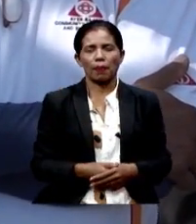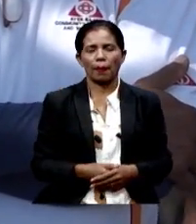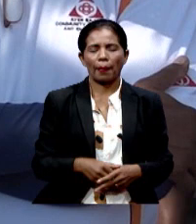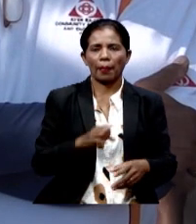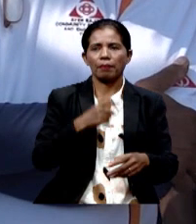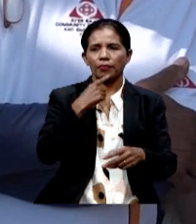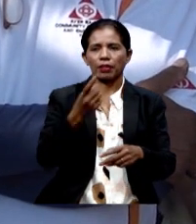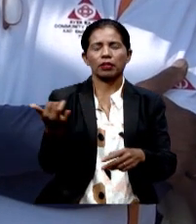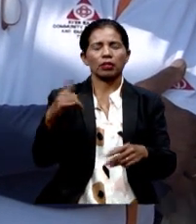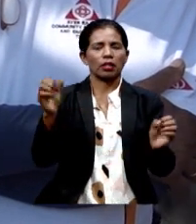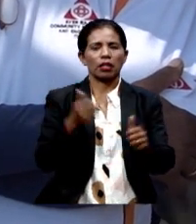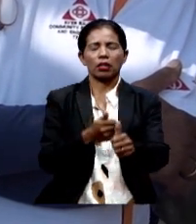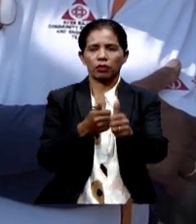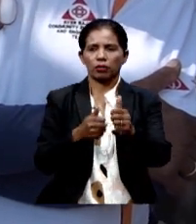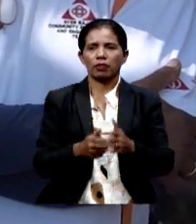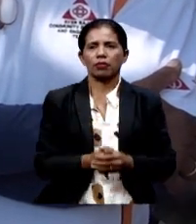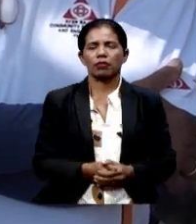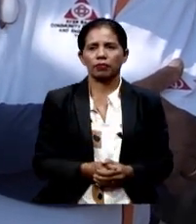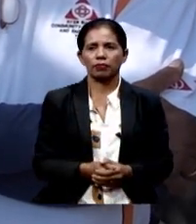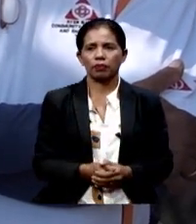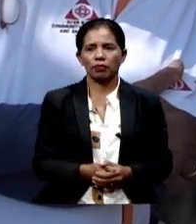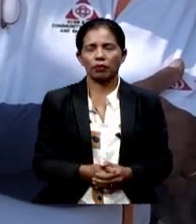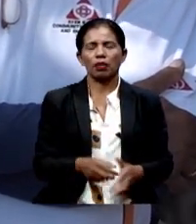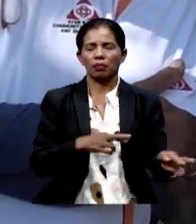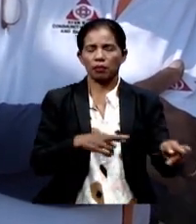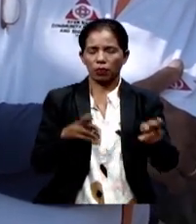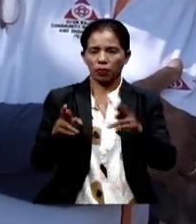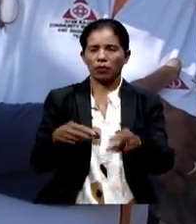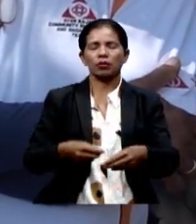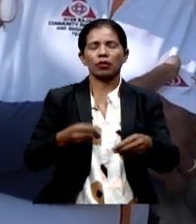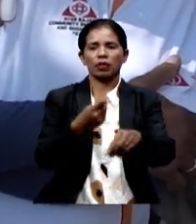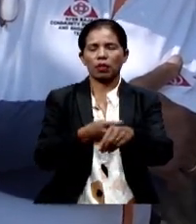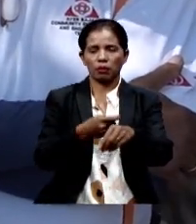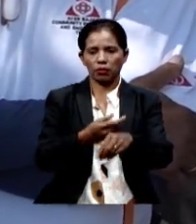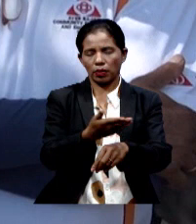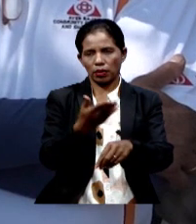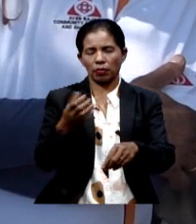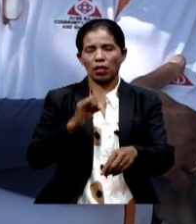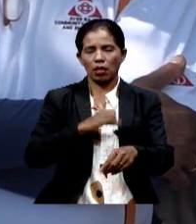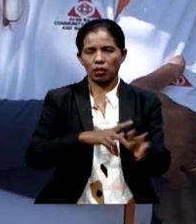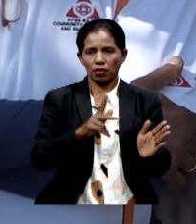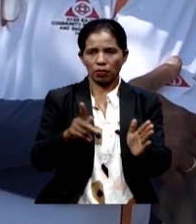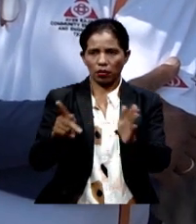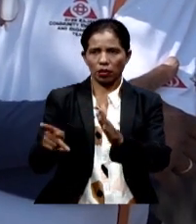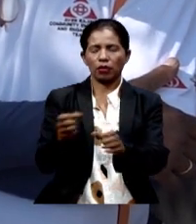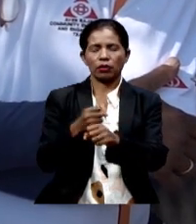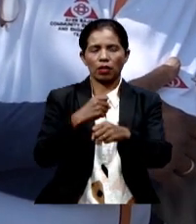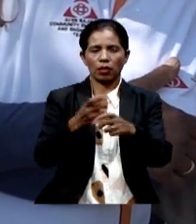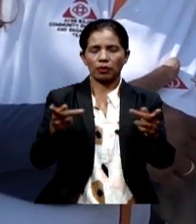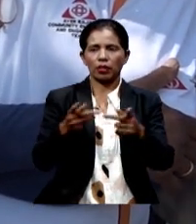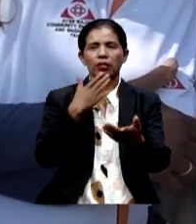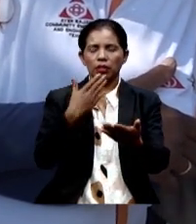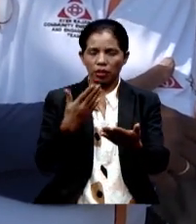dah lahir si rahal tuir. Tahu ada yang pronto hawa foto yang pobaim masih harus saya planaya para atau hawa fatin dia kira atau